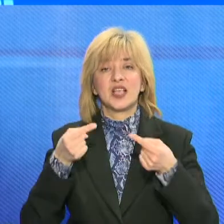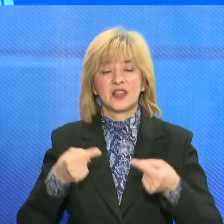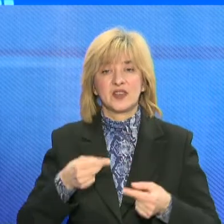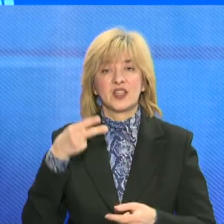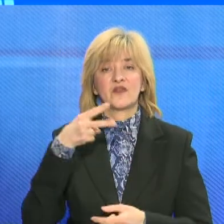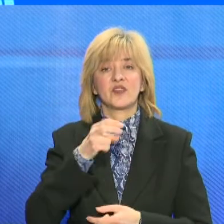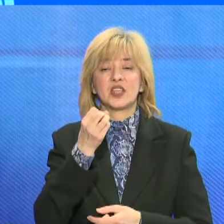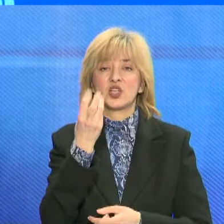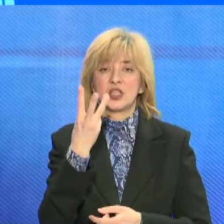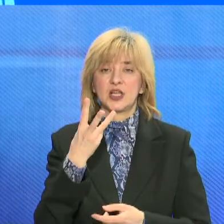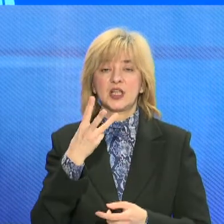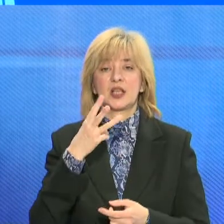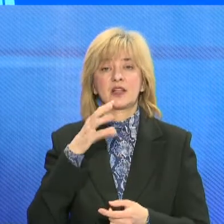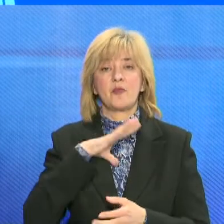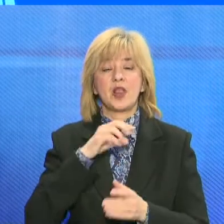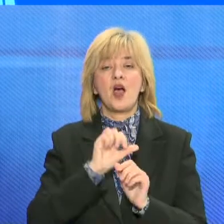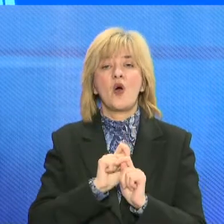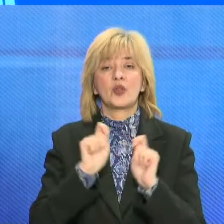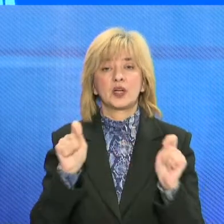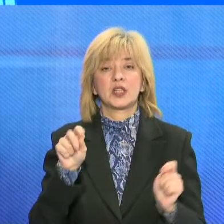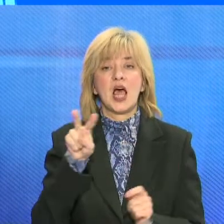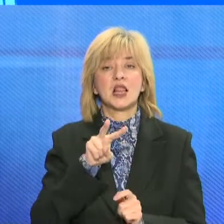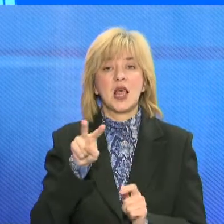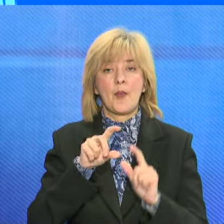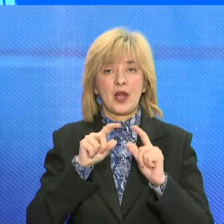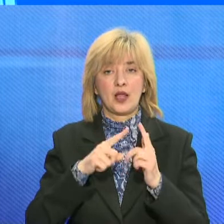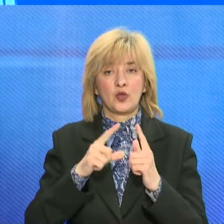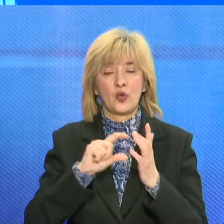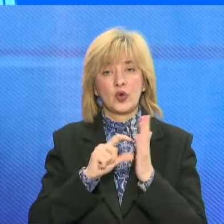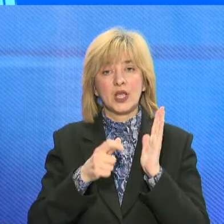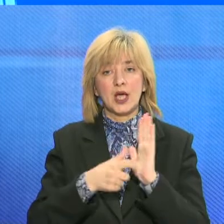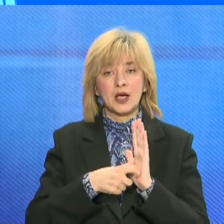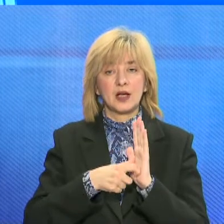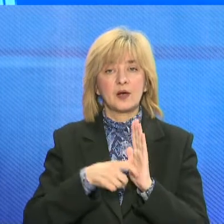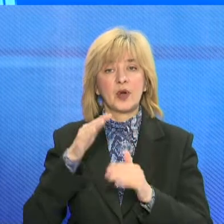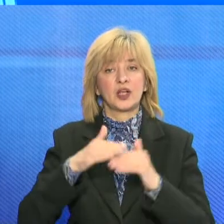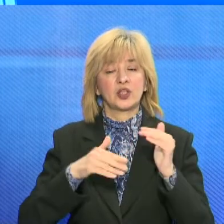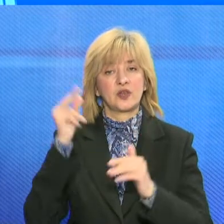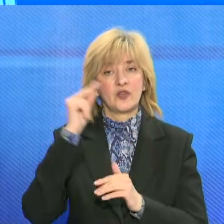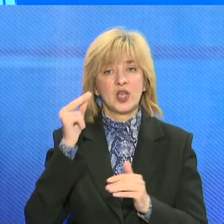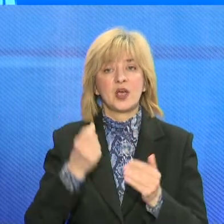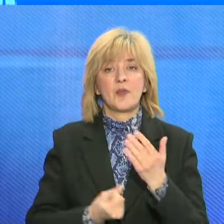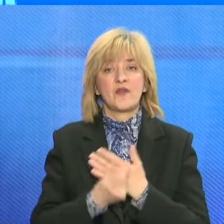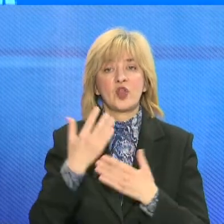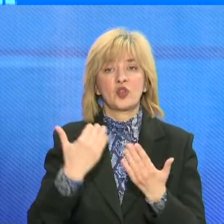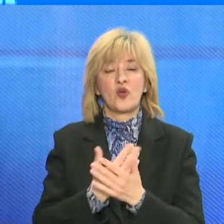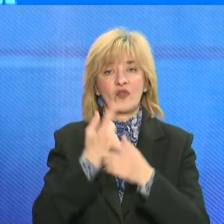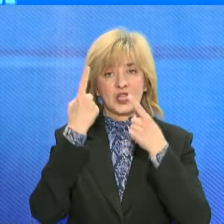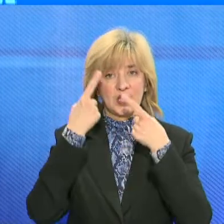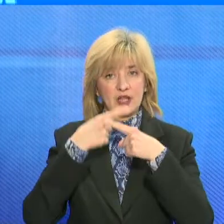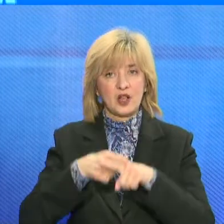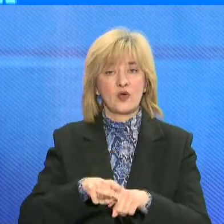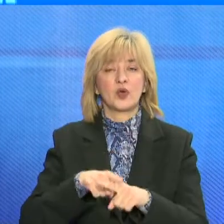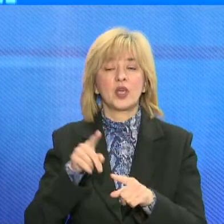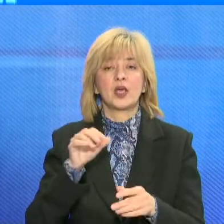2013 была открыта лаборатория практического навучання. Появление новых информационных технологий и телекоммуникационных сеток дало